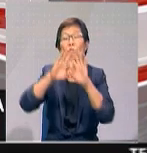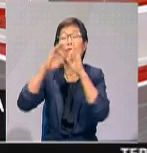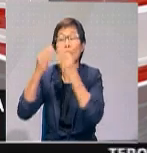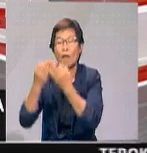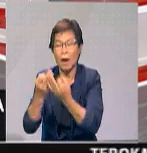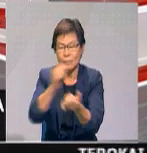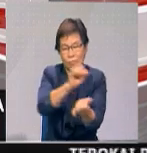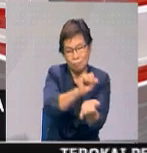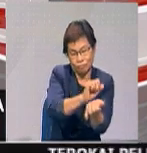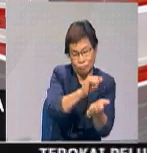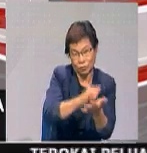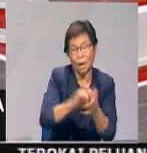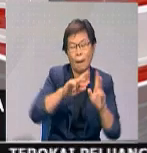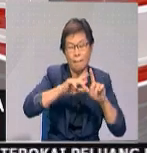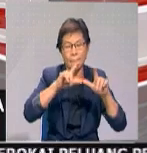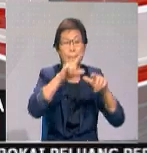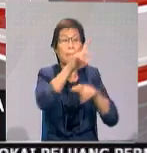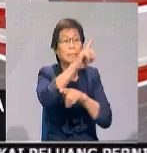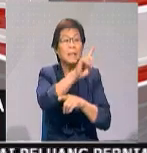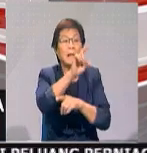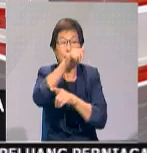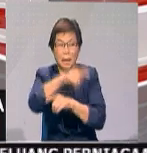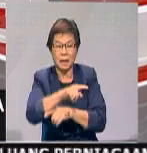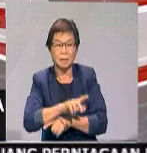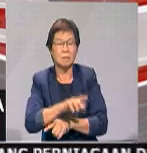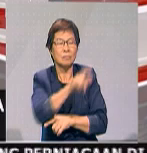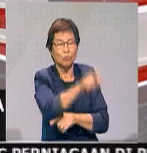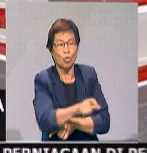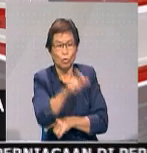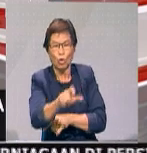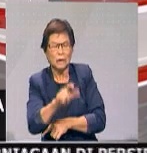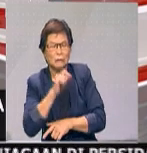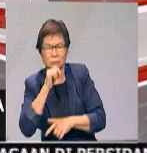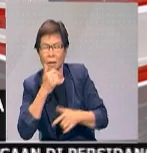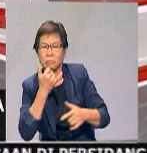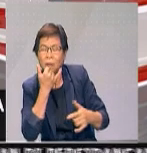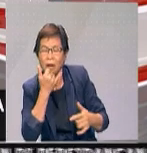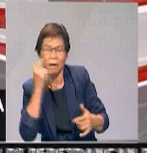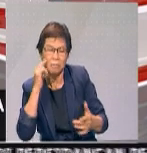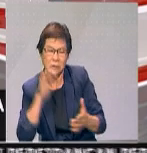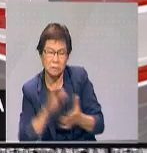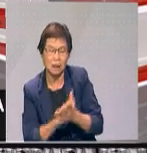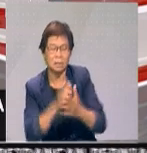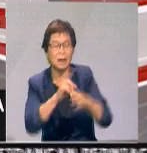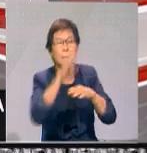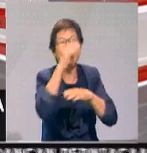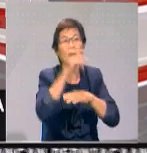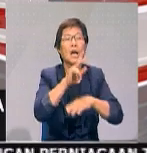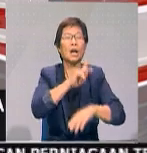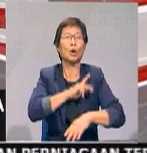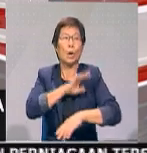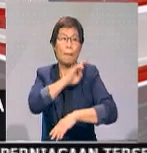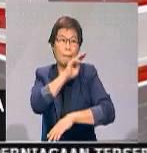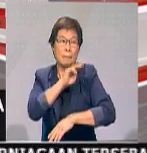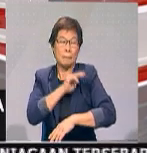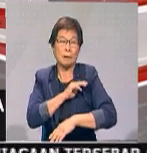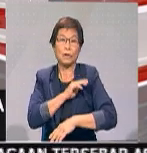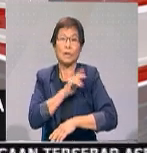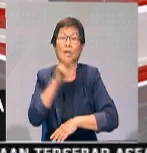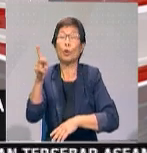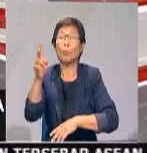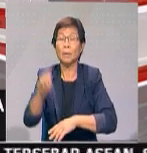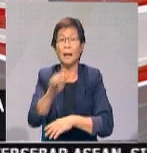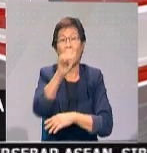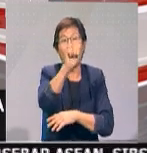yang ditahan. Parti itu yakin mereka tidak bersalah. Sementara itu, di Melaka, Ketua Menterinya Adli Zahari